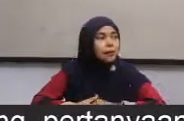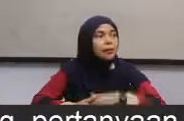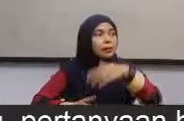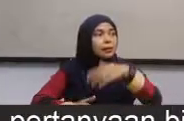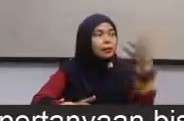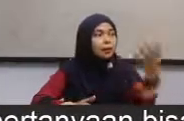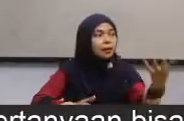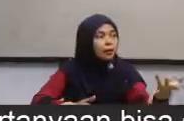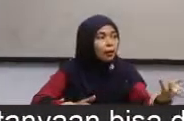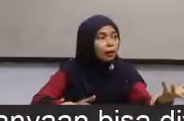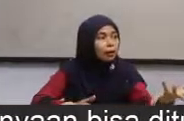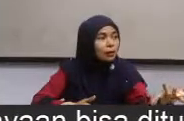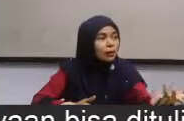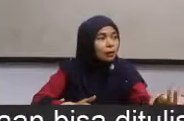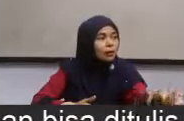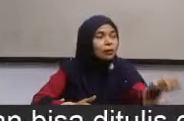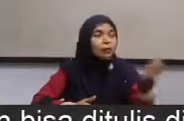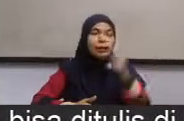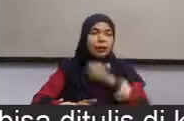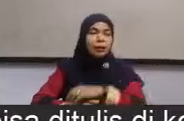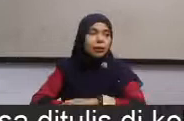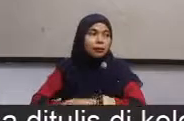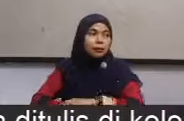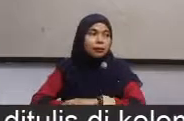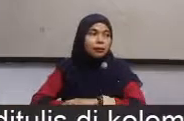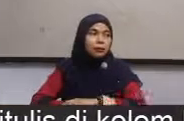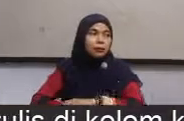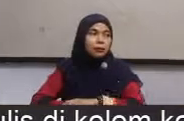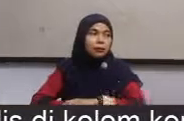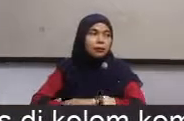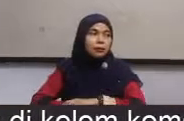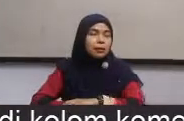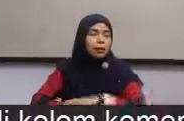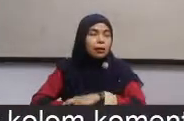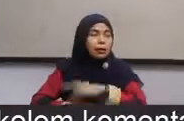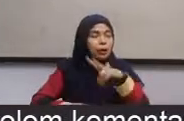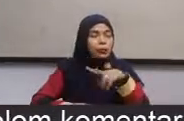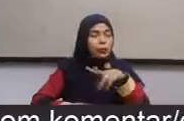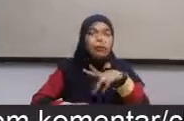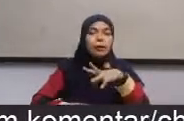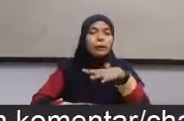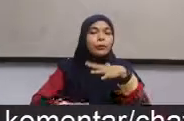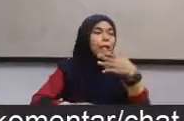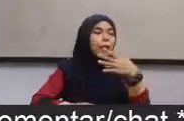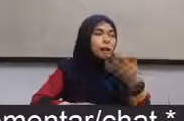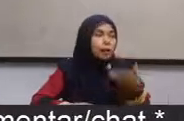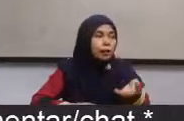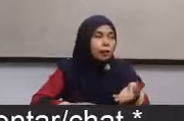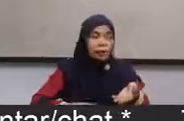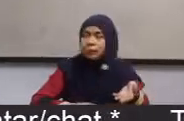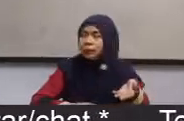dengan standar yang di luar negeri yang kedua supaya perusahaan yang